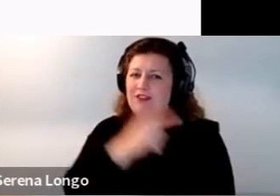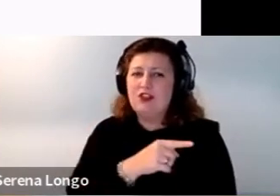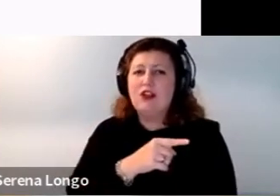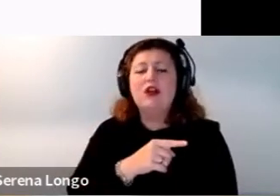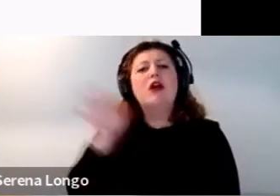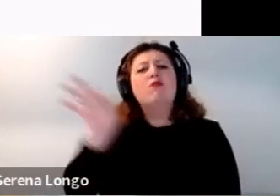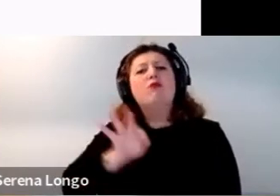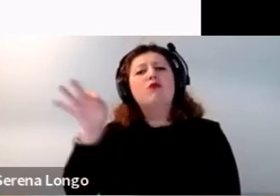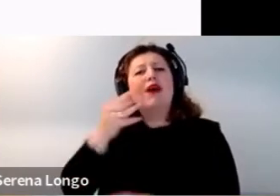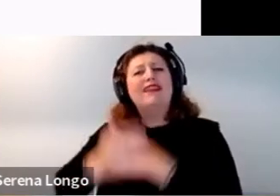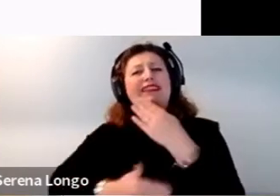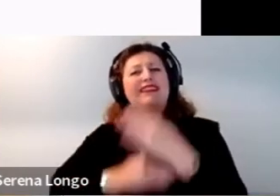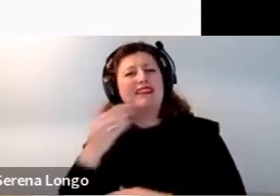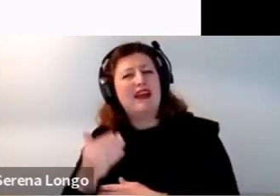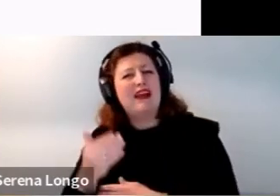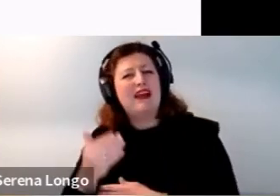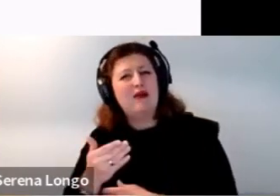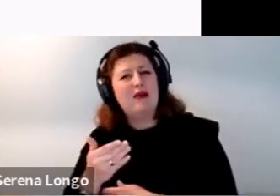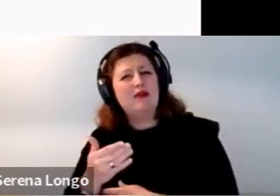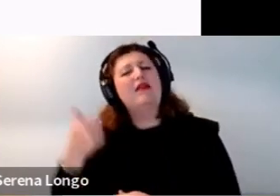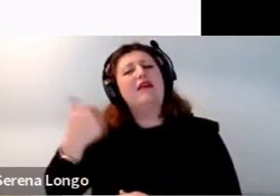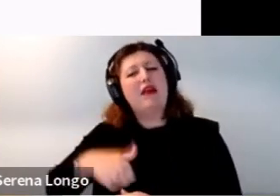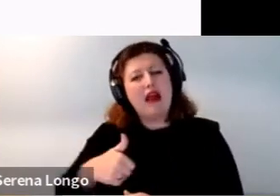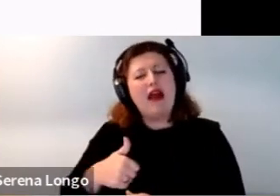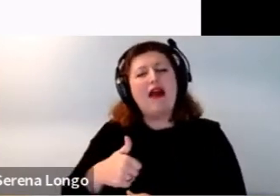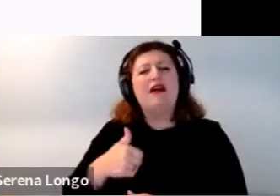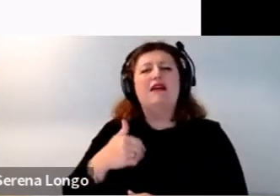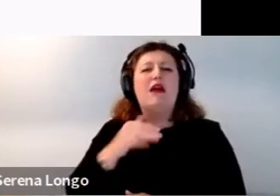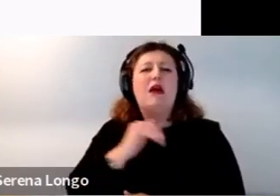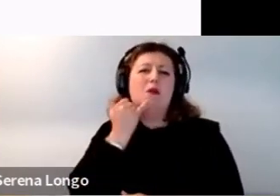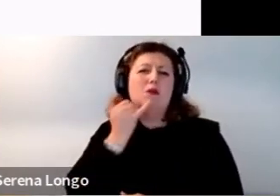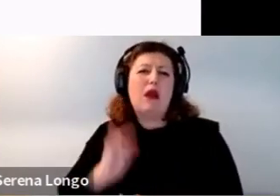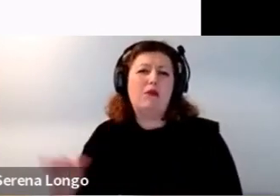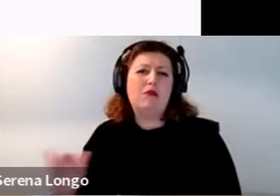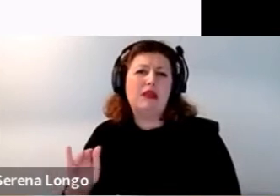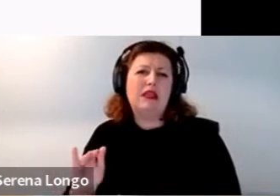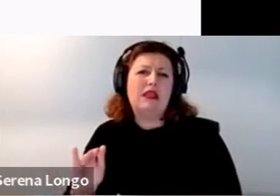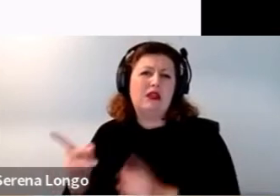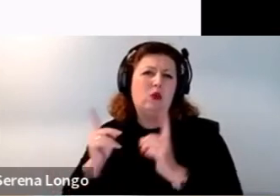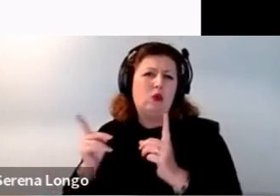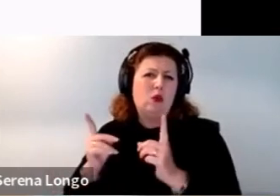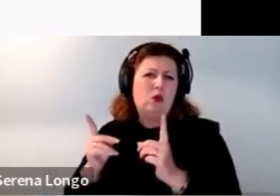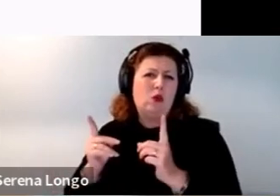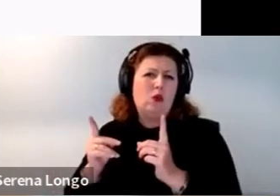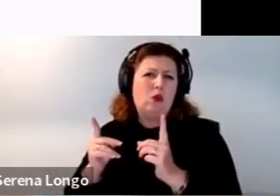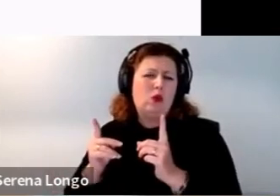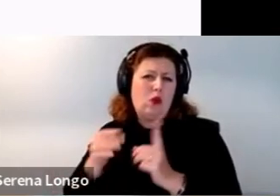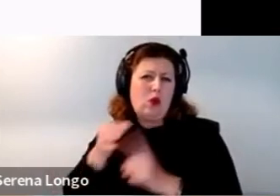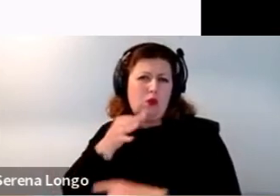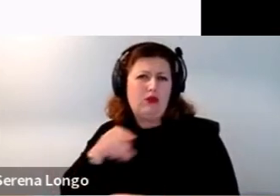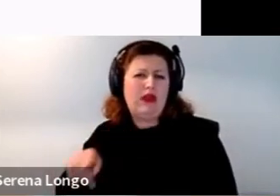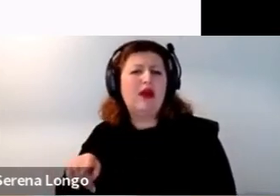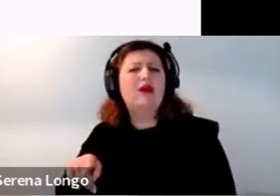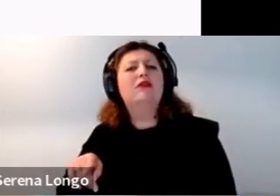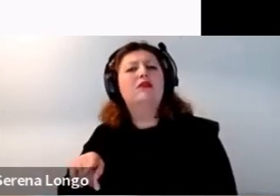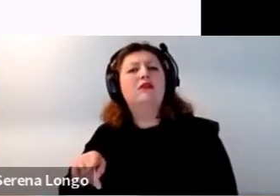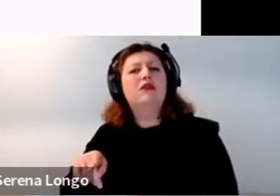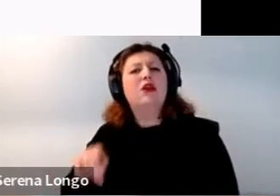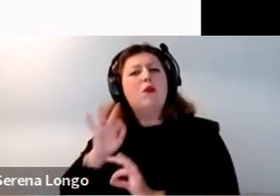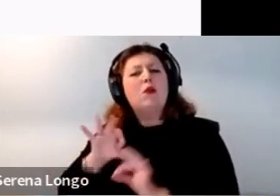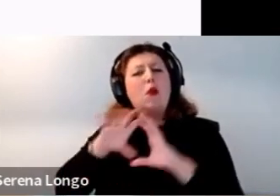bambini disabili e la percentuale di bambini normodotati che frequentano la scuola elementare a livello